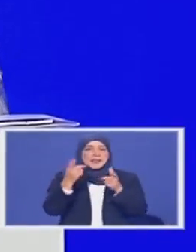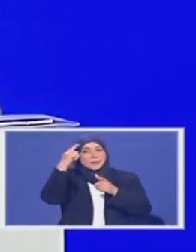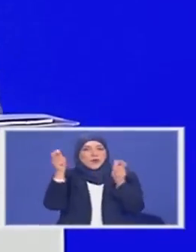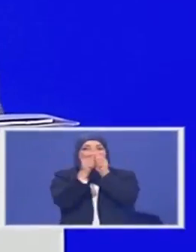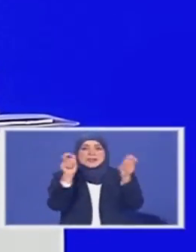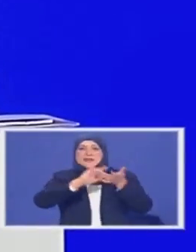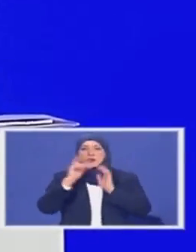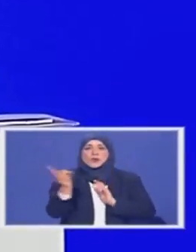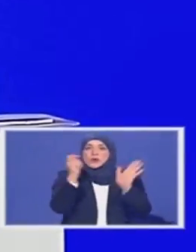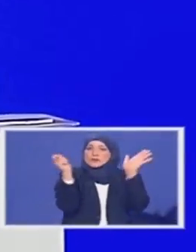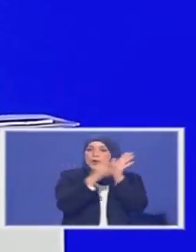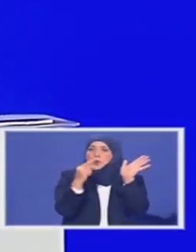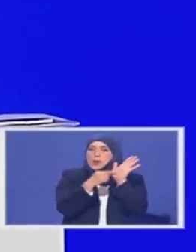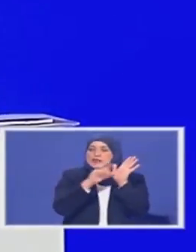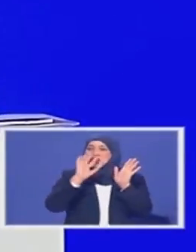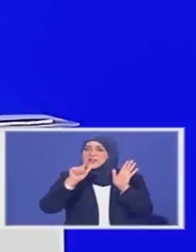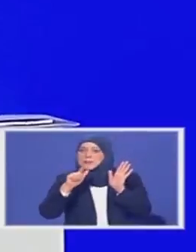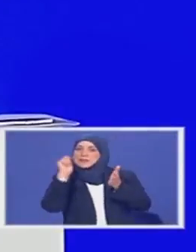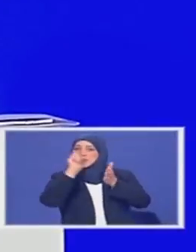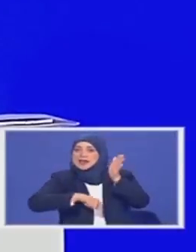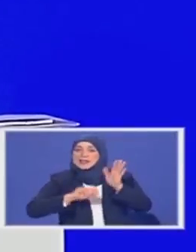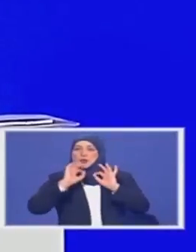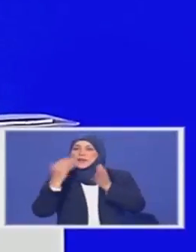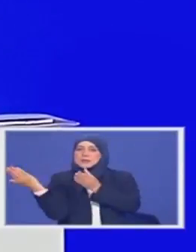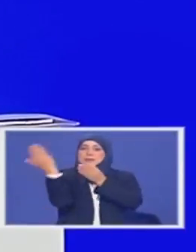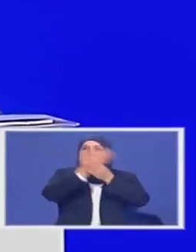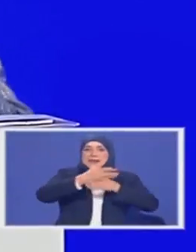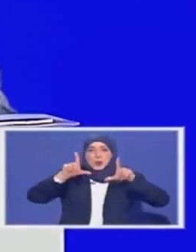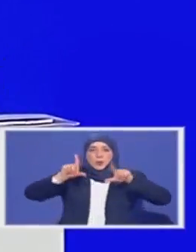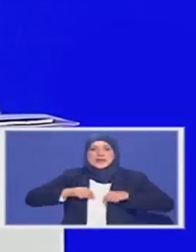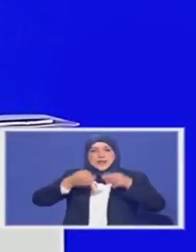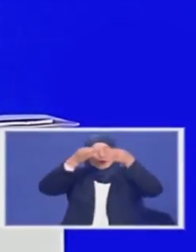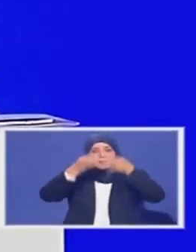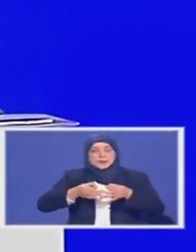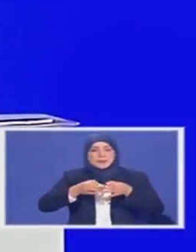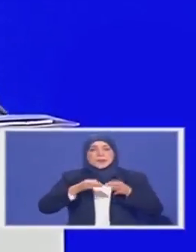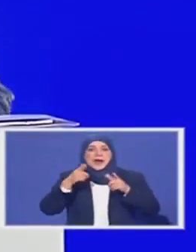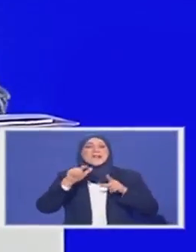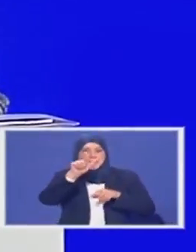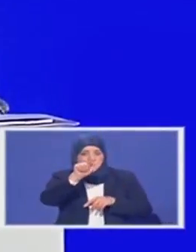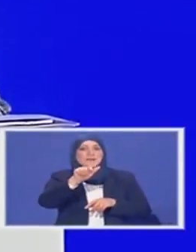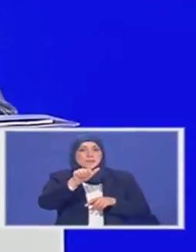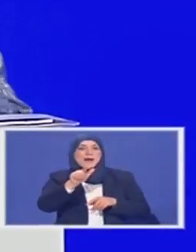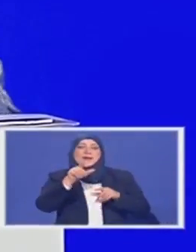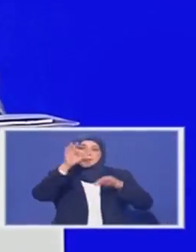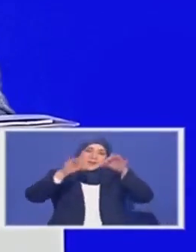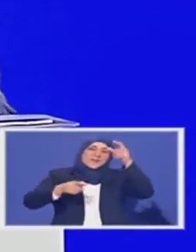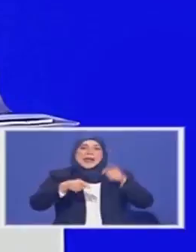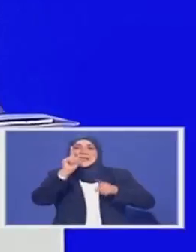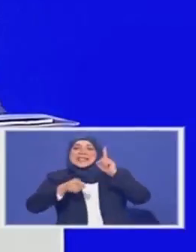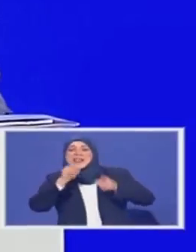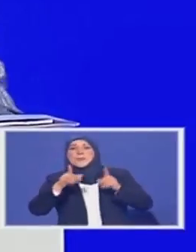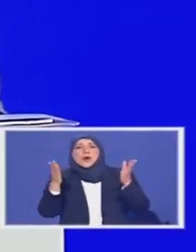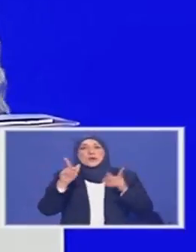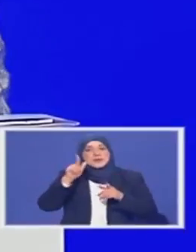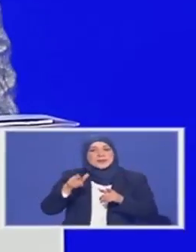للمؤسسات. وقتاش ثم ترخيص أو تدخل حقيقي لوزارة الإشراف؟ عندما ثم استثناءات، يعني